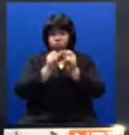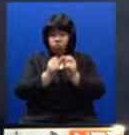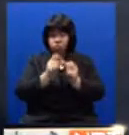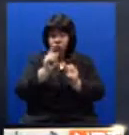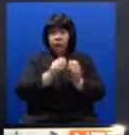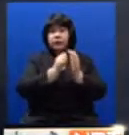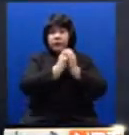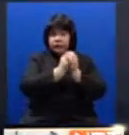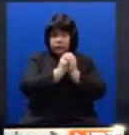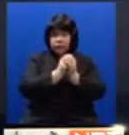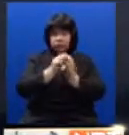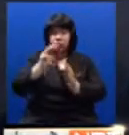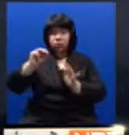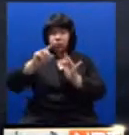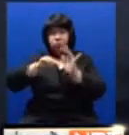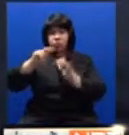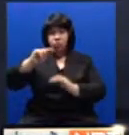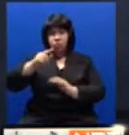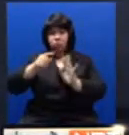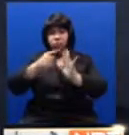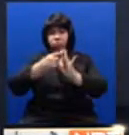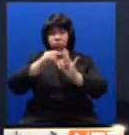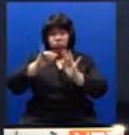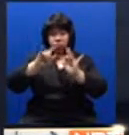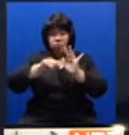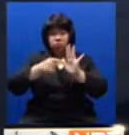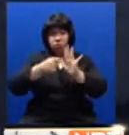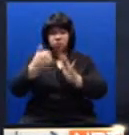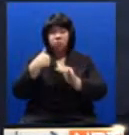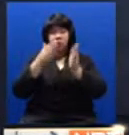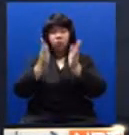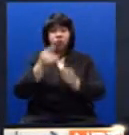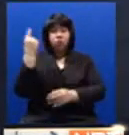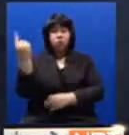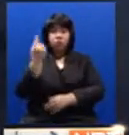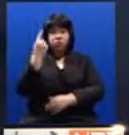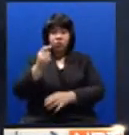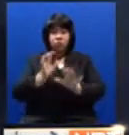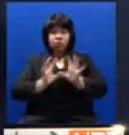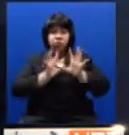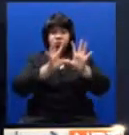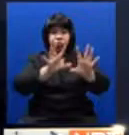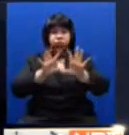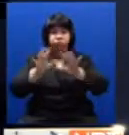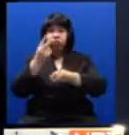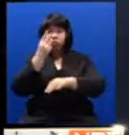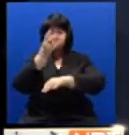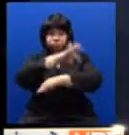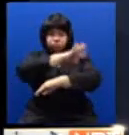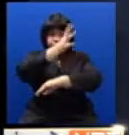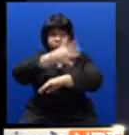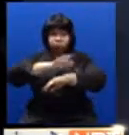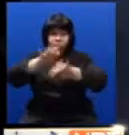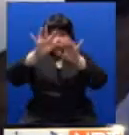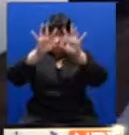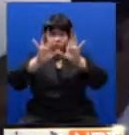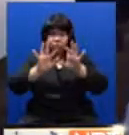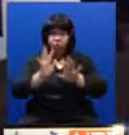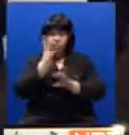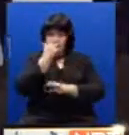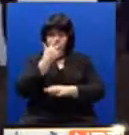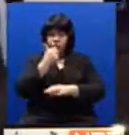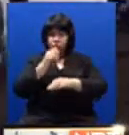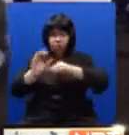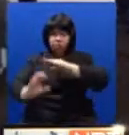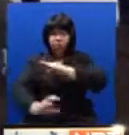มงและยาวโดยช่วงที่ผ่านมามีนัทองเที่ยวแห่บไปชมความงามของทะเลหมอกที่กระจายปกครุมยอดดอยในช่วงพาทิตขึ้